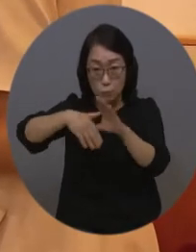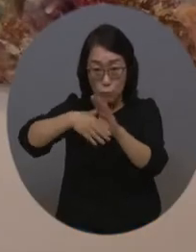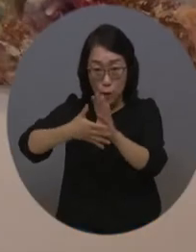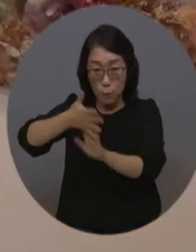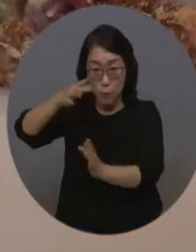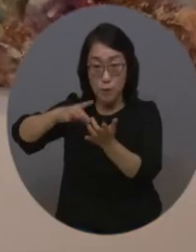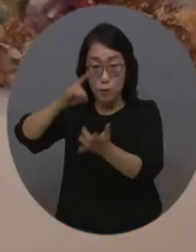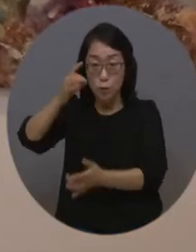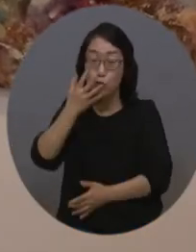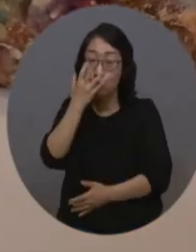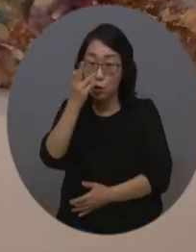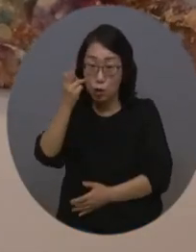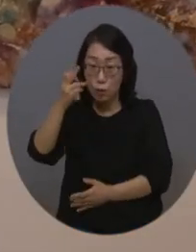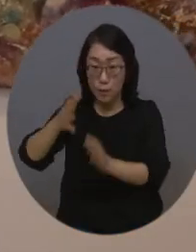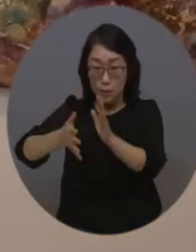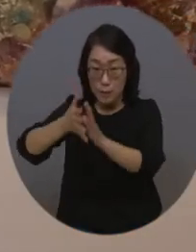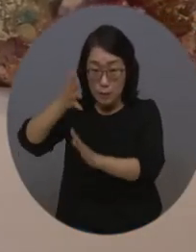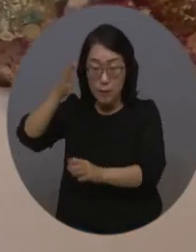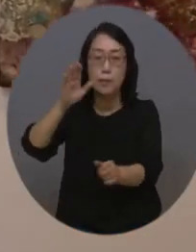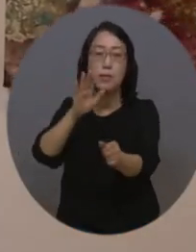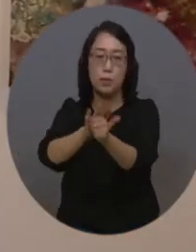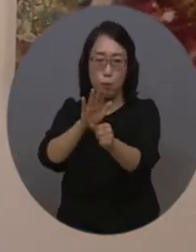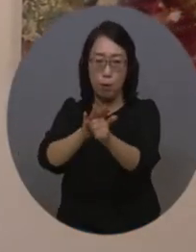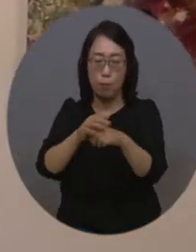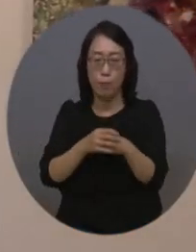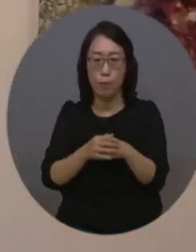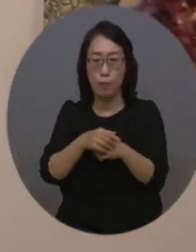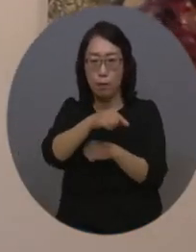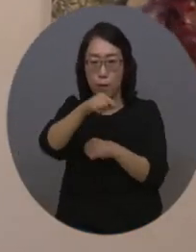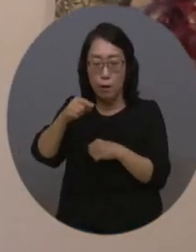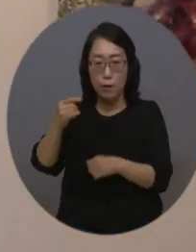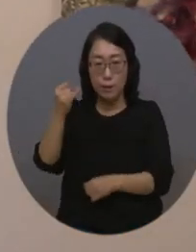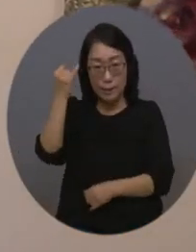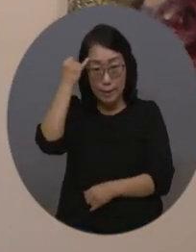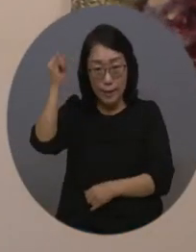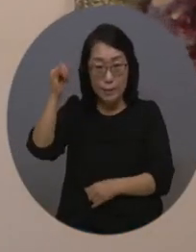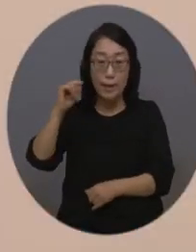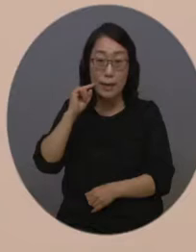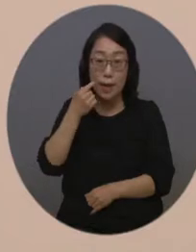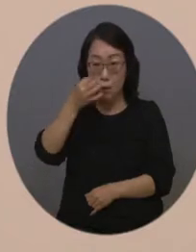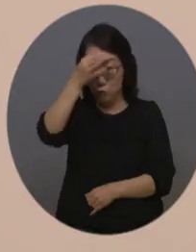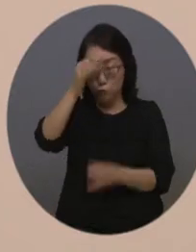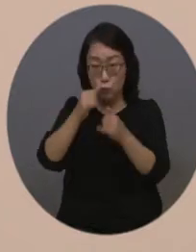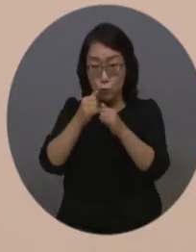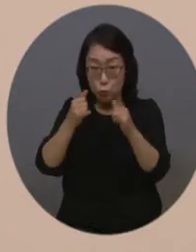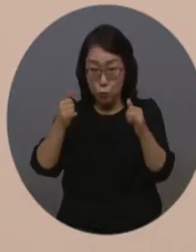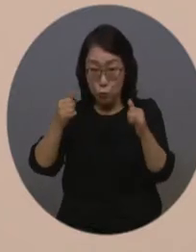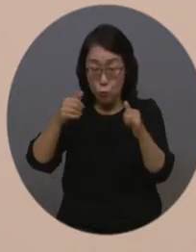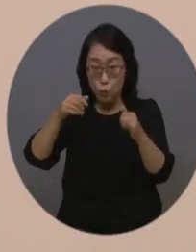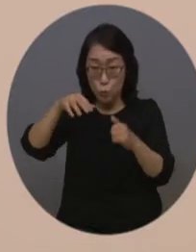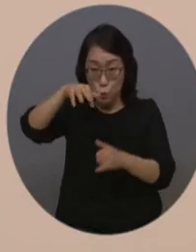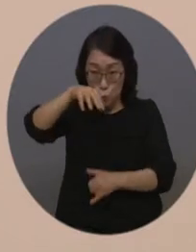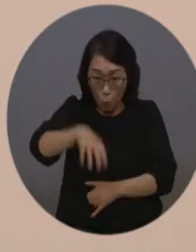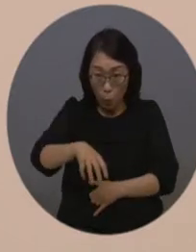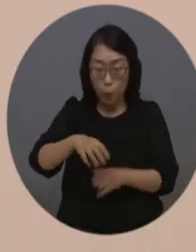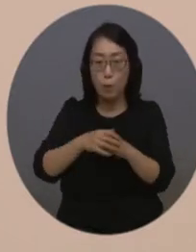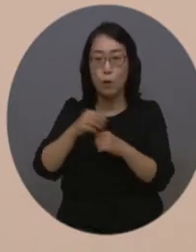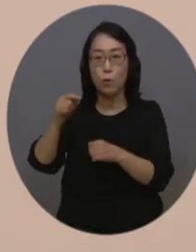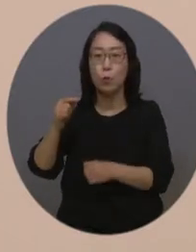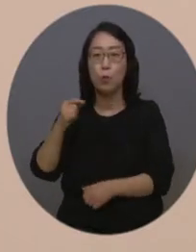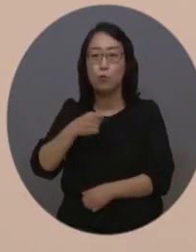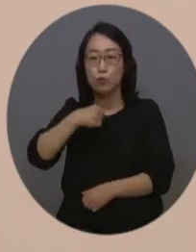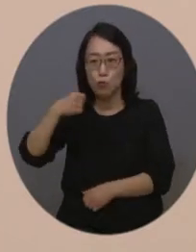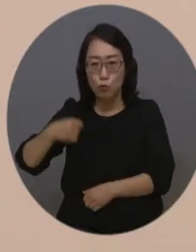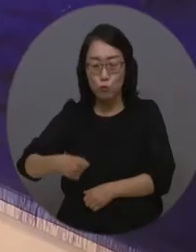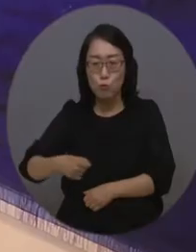순천시가 지원한 이번 전시회에는 순천시 창작 예술촌 조광호 나 투 스튜디오와 중국의 내 오 닝